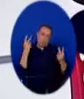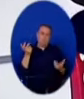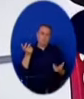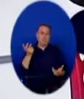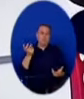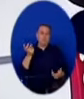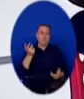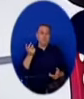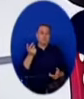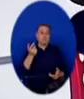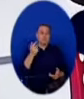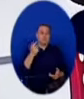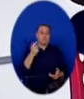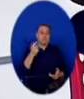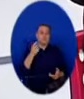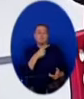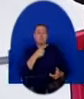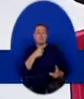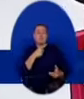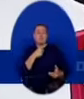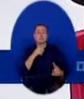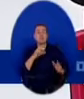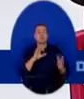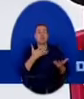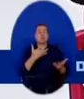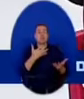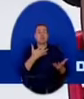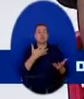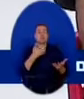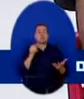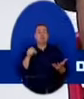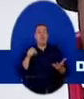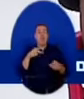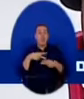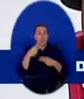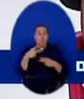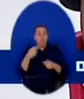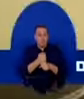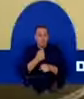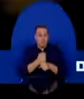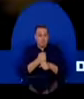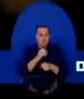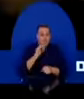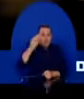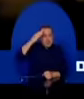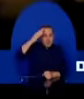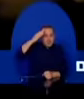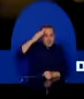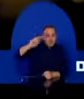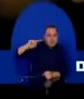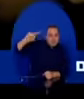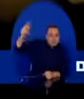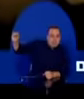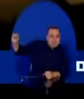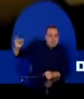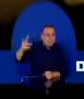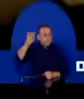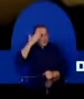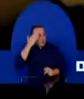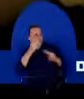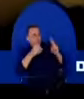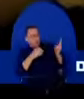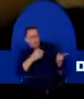משהו, אנחנו, זה משהו, כאילו, זה משהו הפרויקט עושה. להכיר את הצד השני, להכיר את הדברים, מה